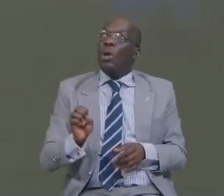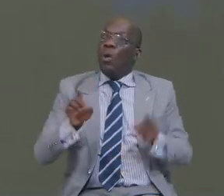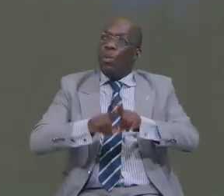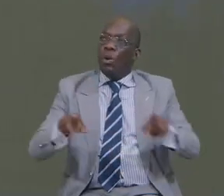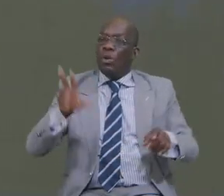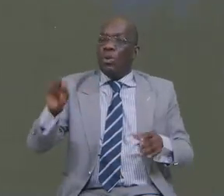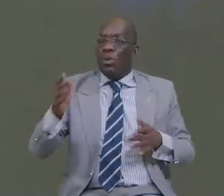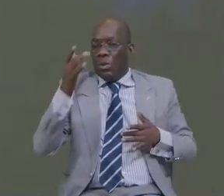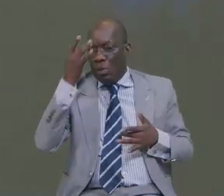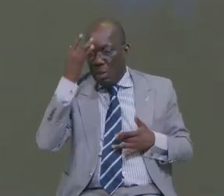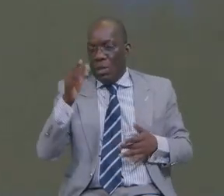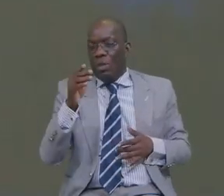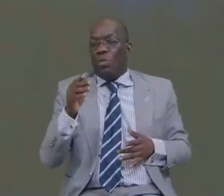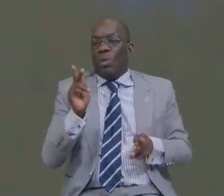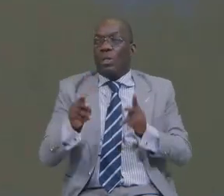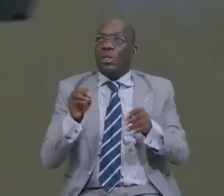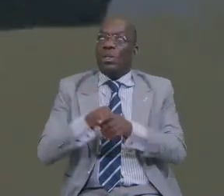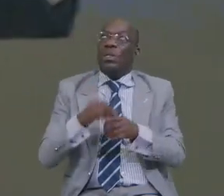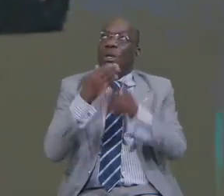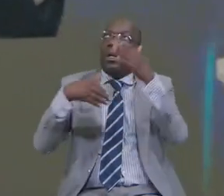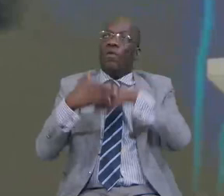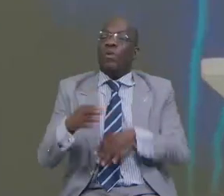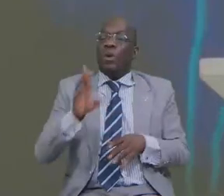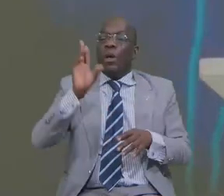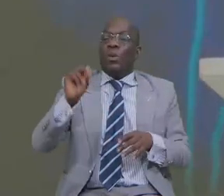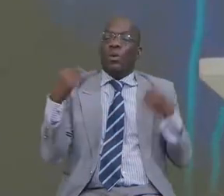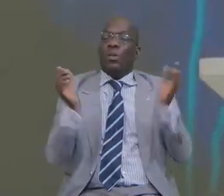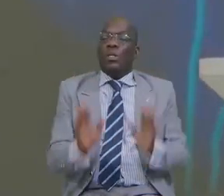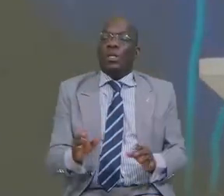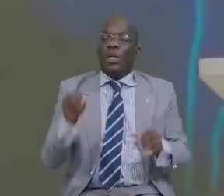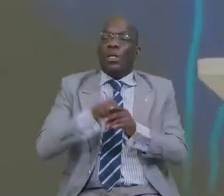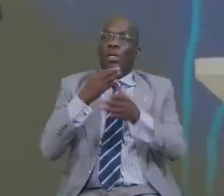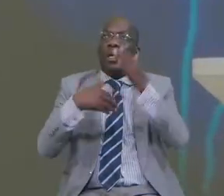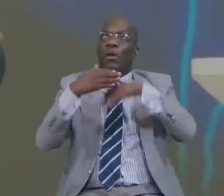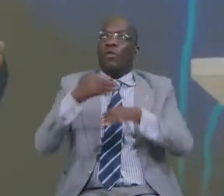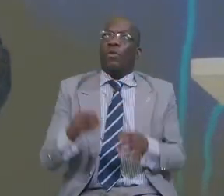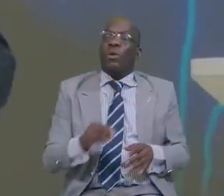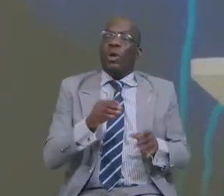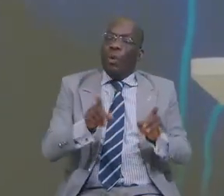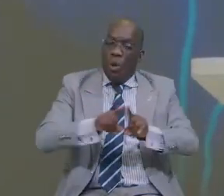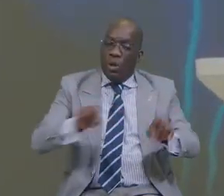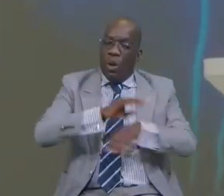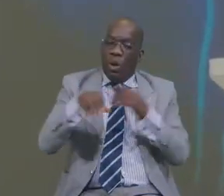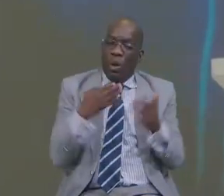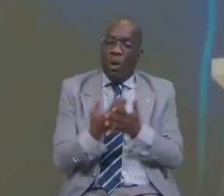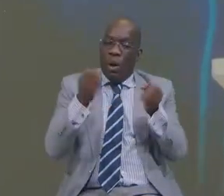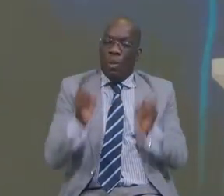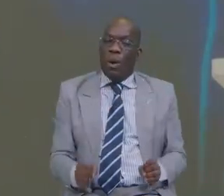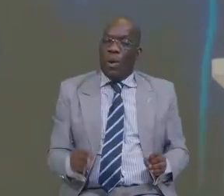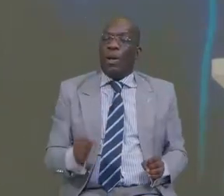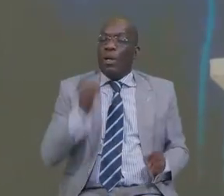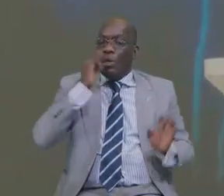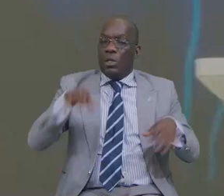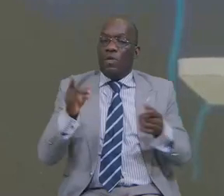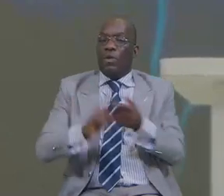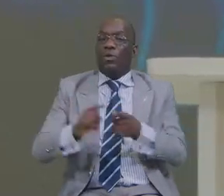ciel. Il n'y a pas de pécheur au ciel. Et tout pouvoir m'a été donné sur la terre et